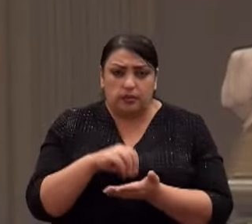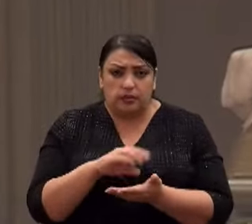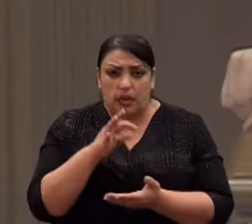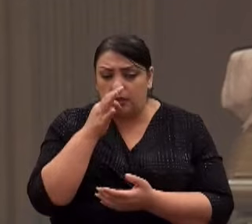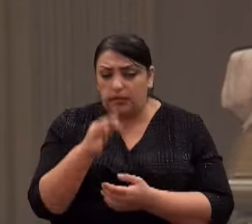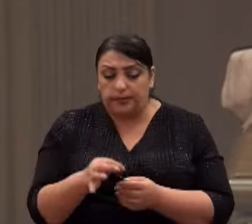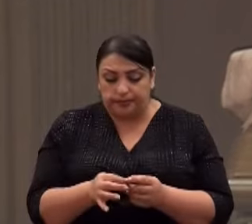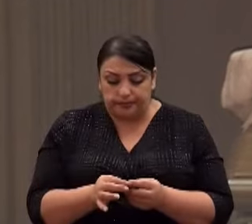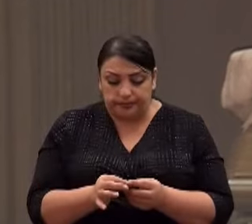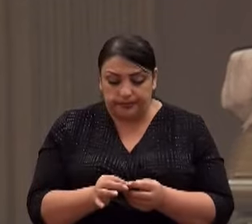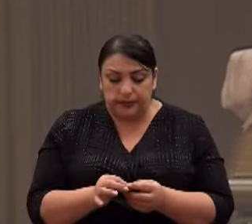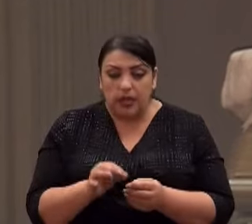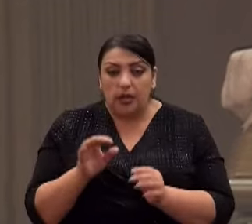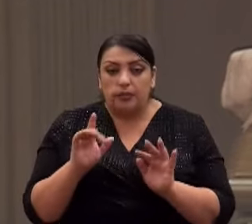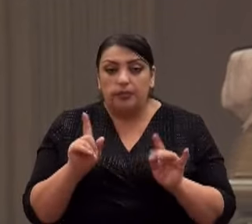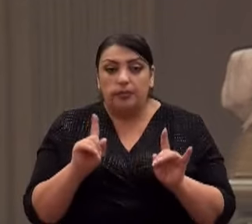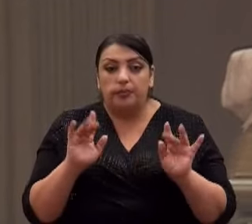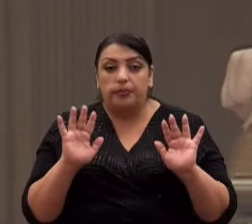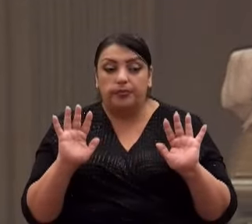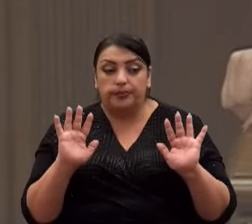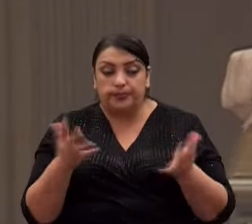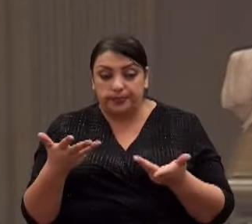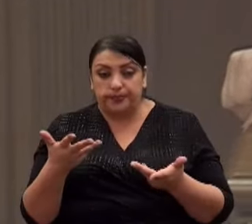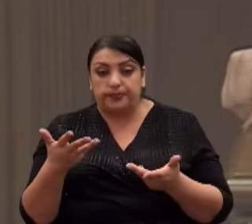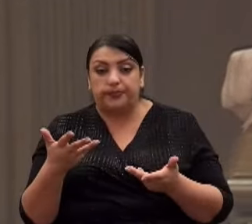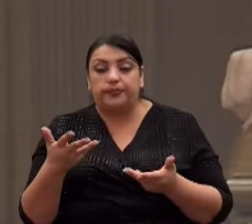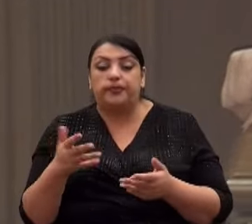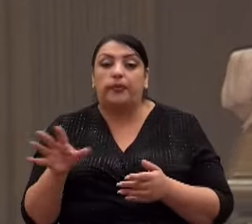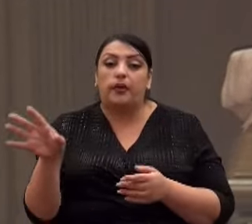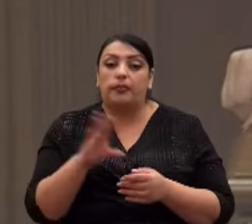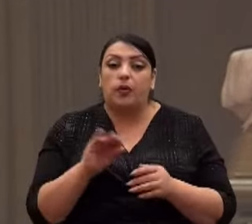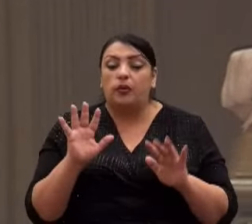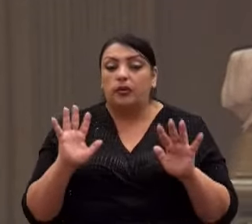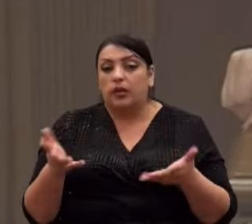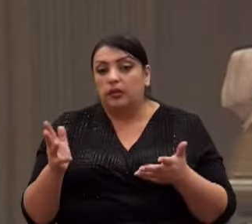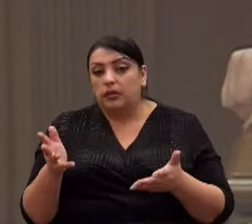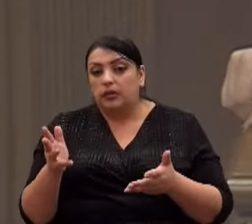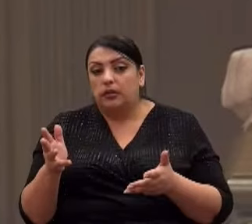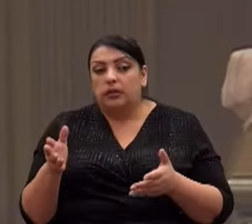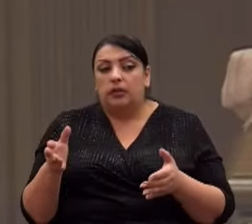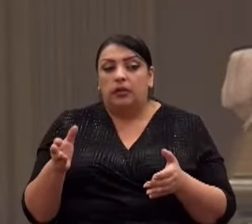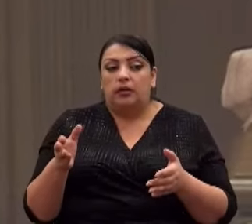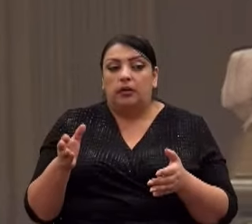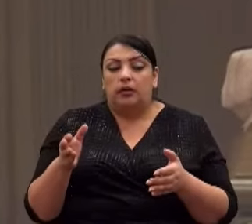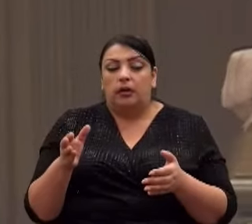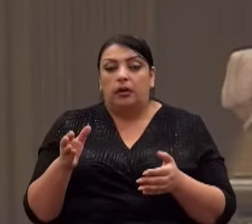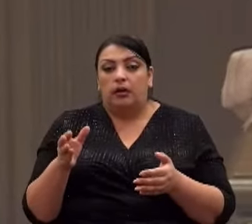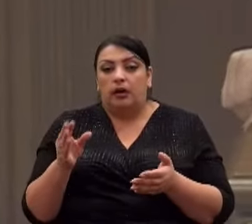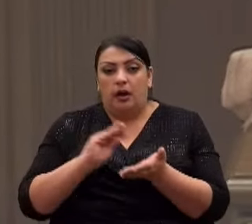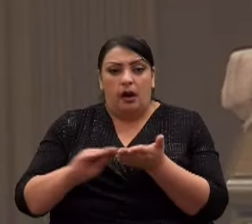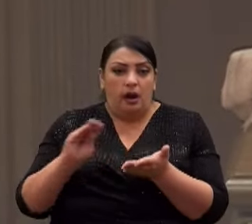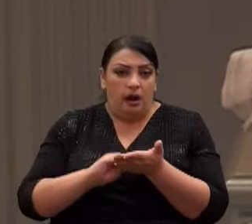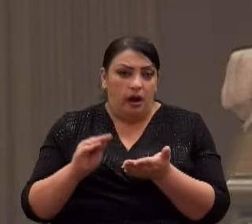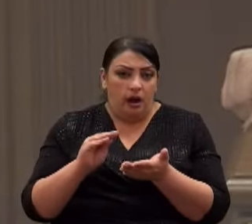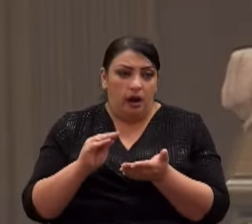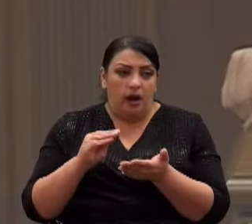որ բոլոր դեպքերով, արդեն իսկ նշեցի, որ բոլոր դեպքերով առանձին կազմված տեղեկանքներ ունենք և